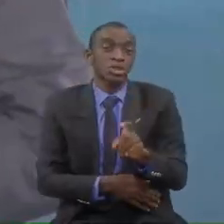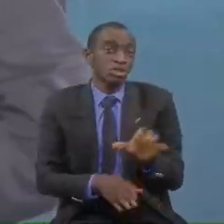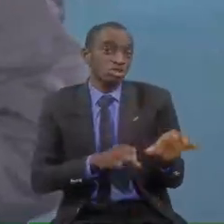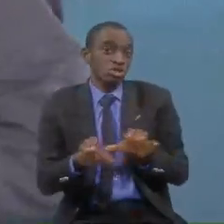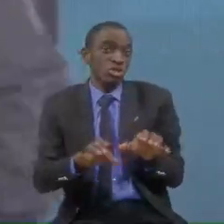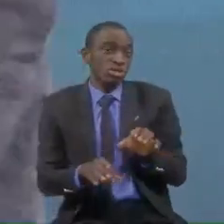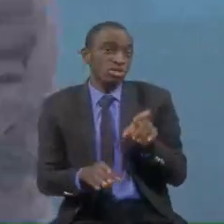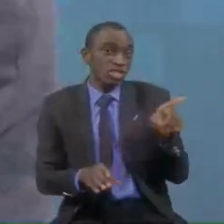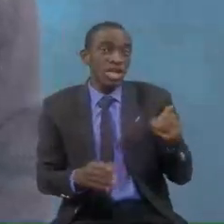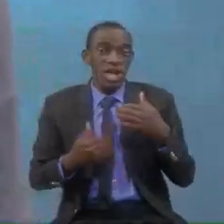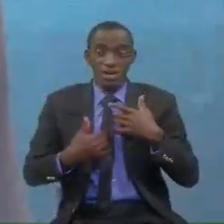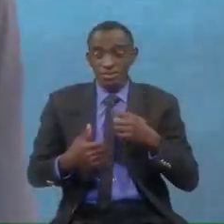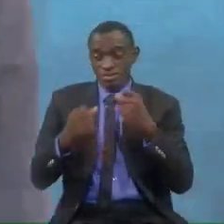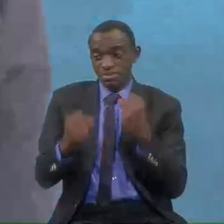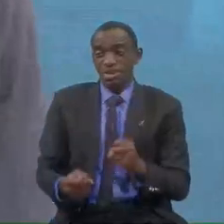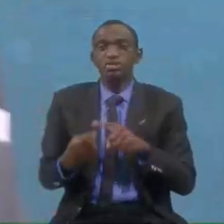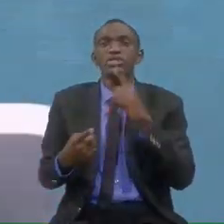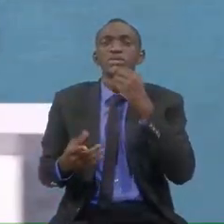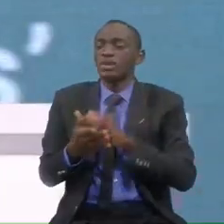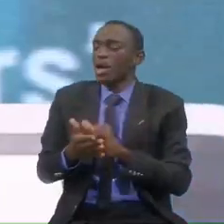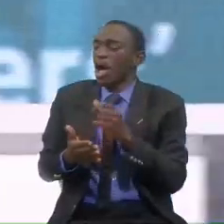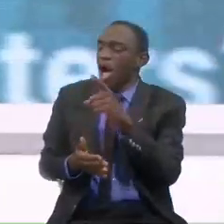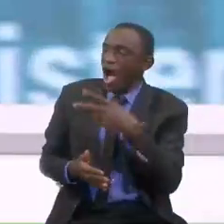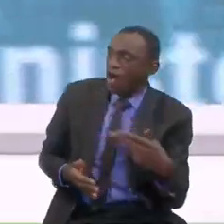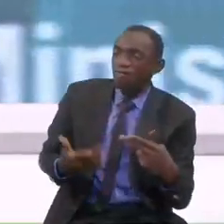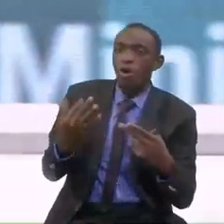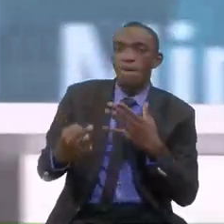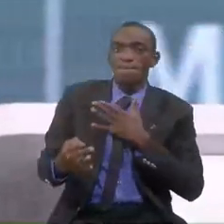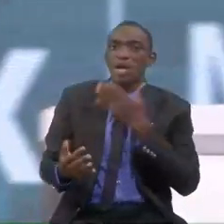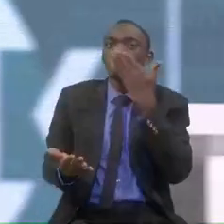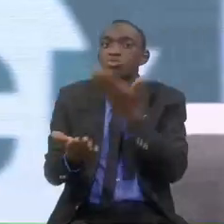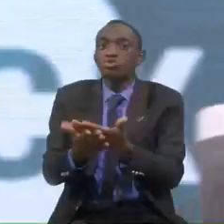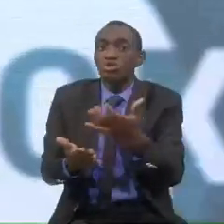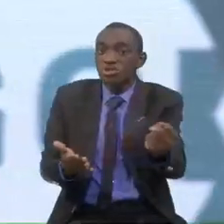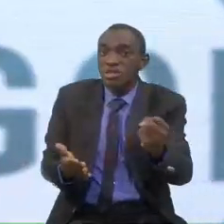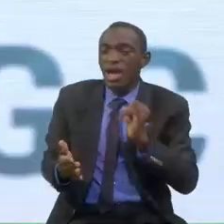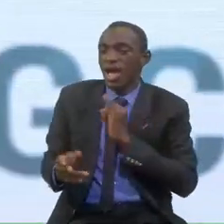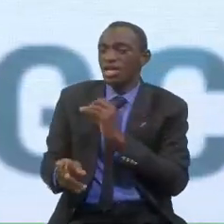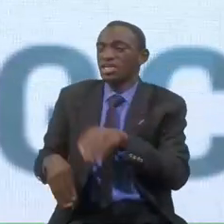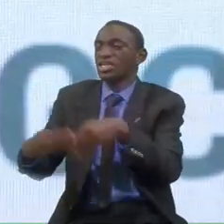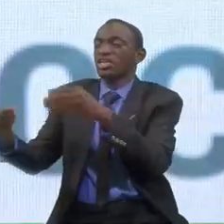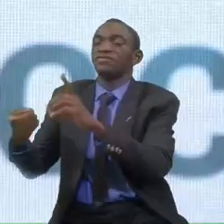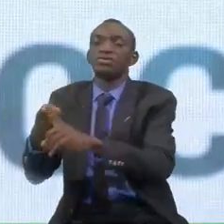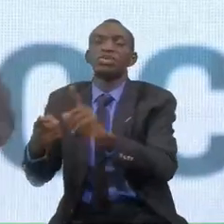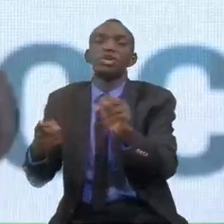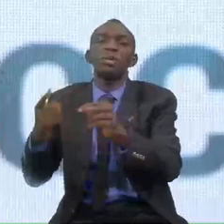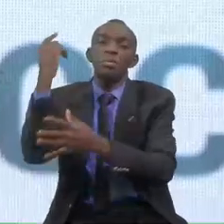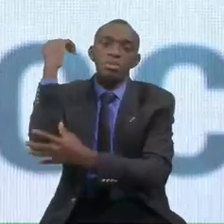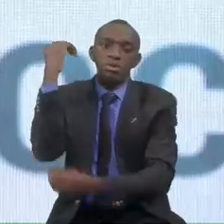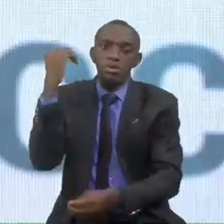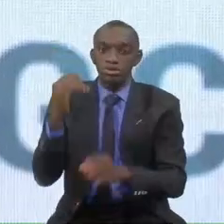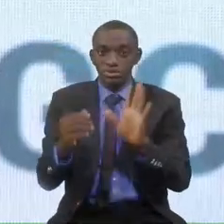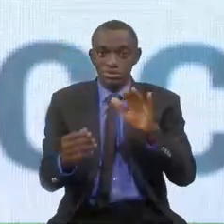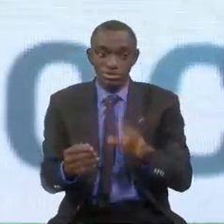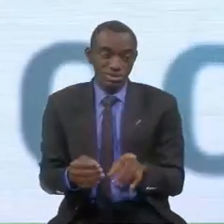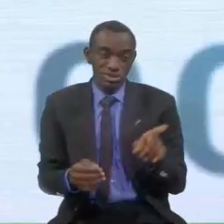pour dire que j'ai donné la moitié de mes biens aux pauvres dès qu'il paie la dîme à l'église?